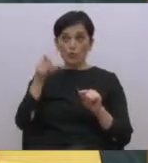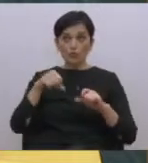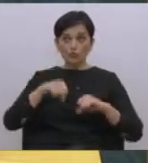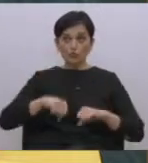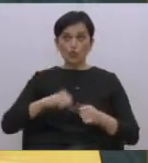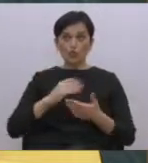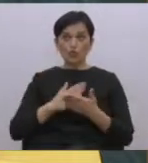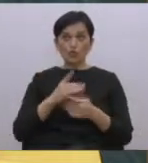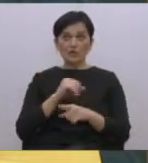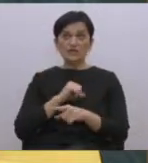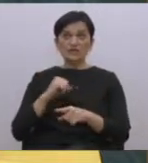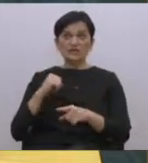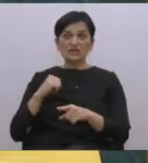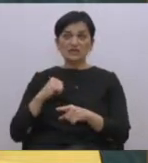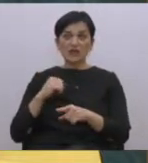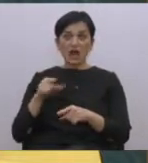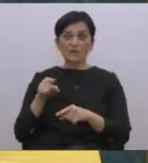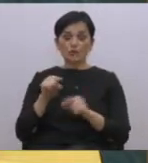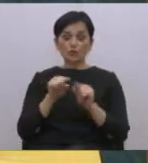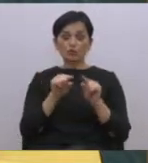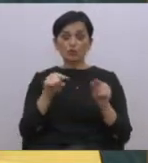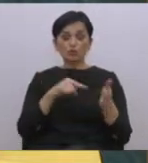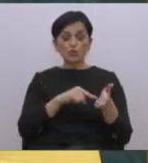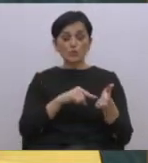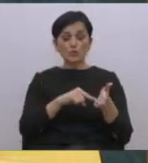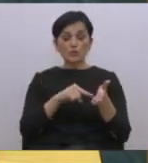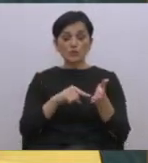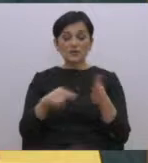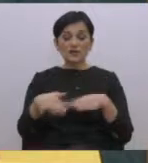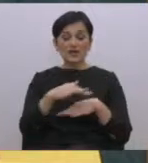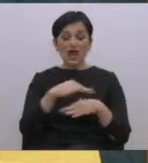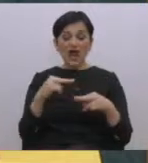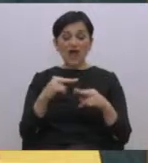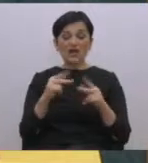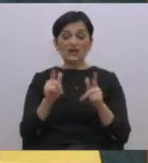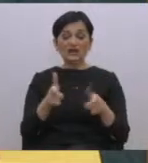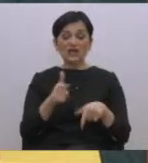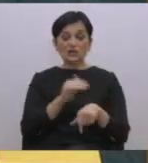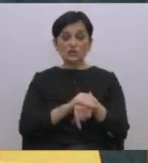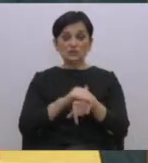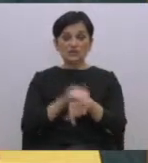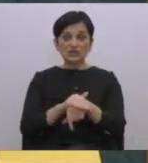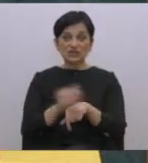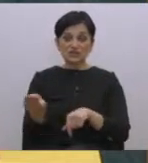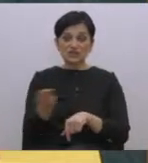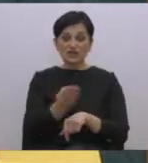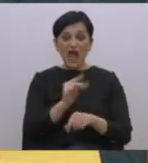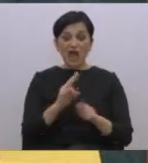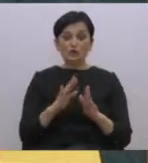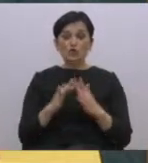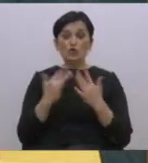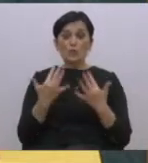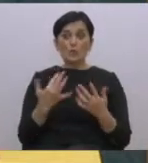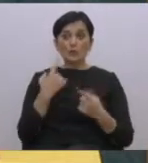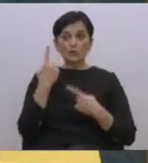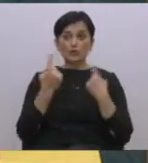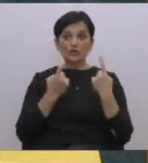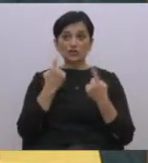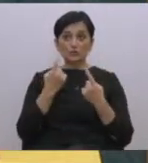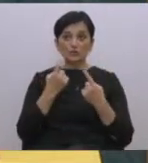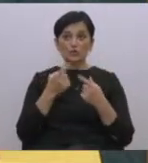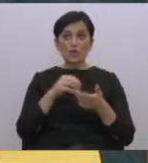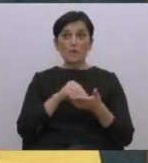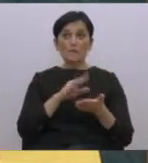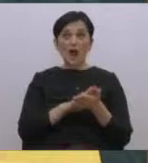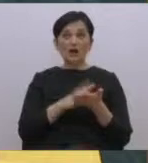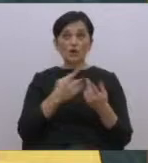უფლებამოსილია თავად მოიძიოს ამავე პუნქტში მითითებული გარემოებების დამადასტურებელი მტკიცებულებები ან მოითხოვოს ამ ინფორმაციის მოძიება